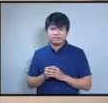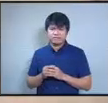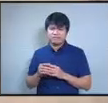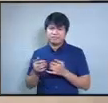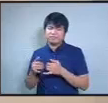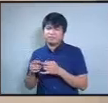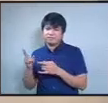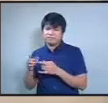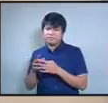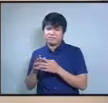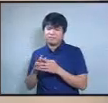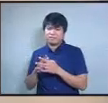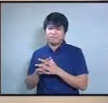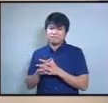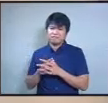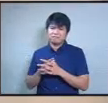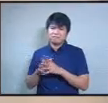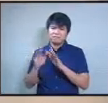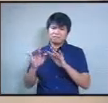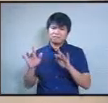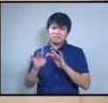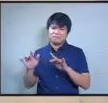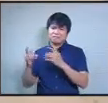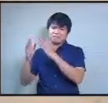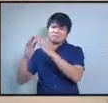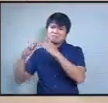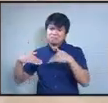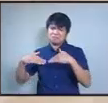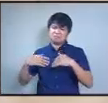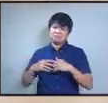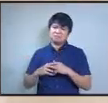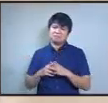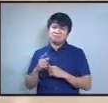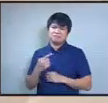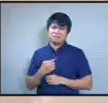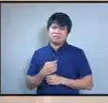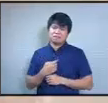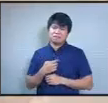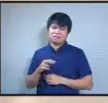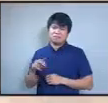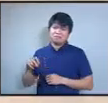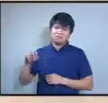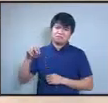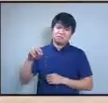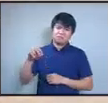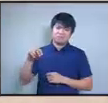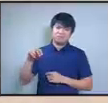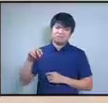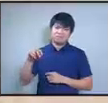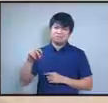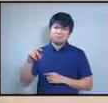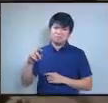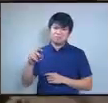mga bata. Wala na talaga. Wala na talaga. Kaya ako umakyat na kanina, baka ako inilipad